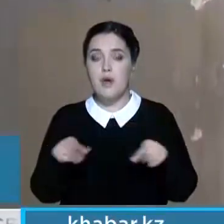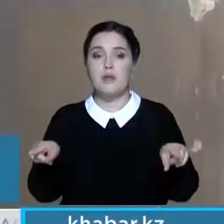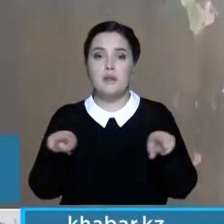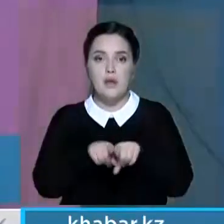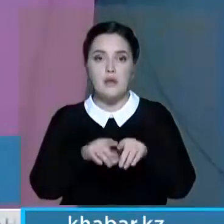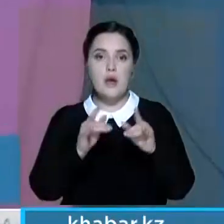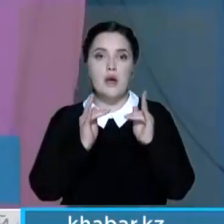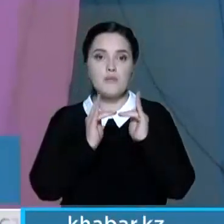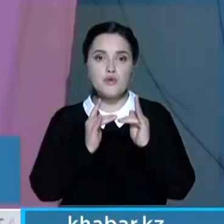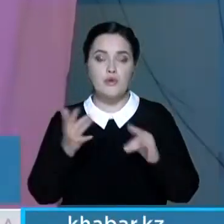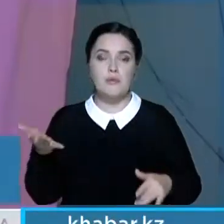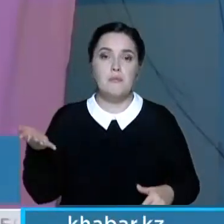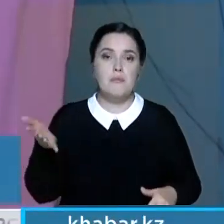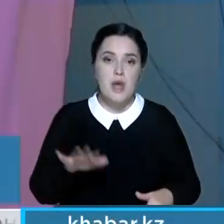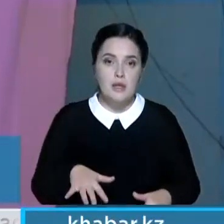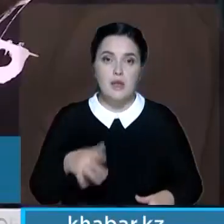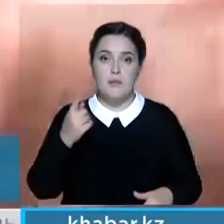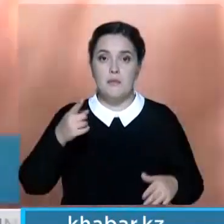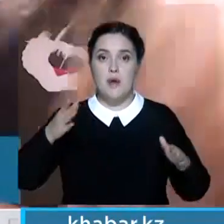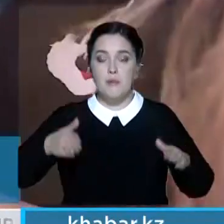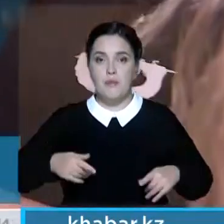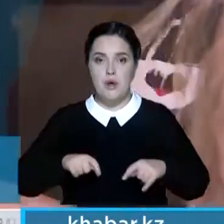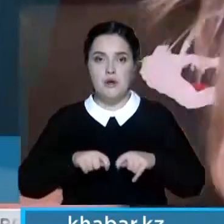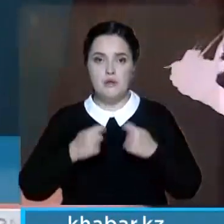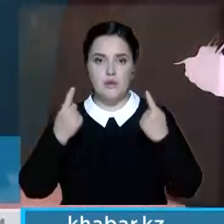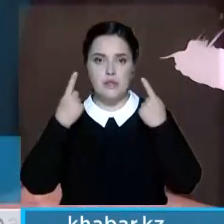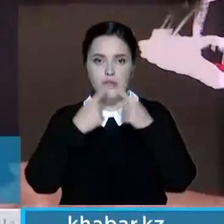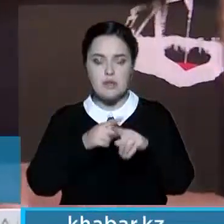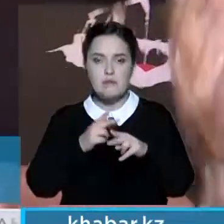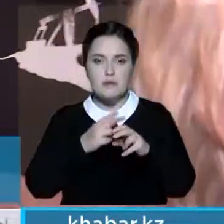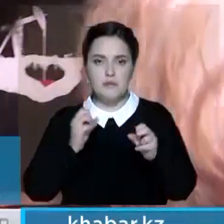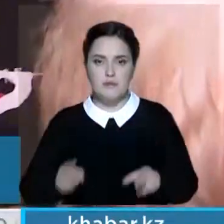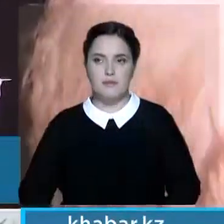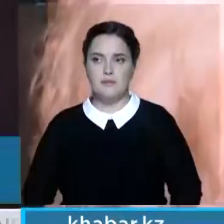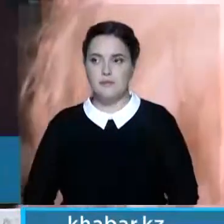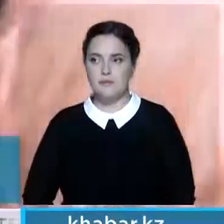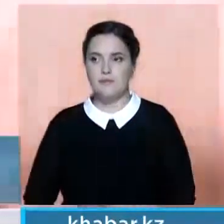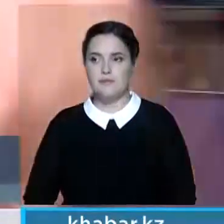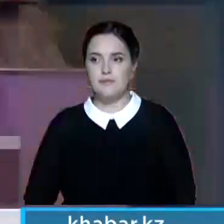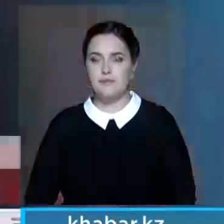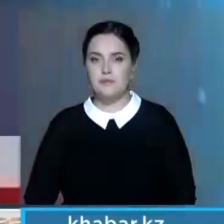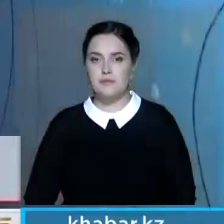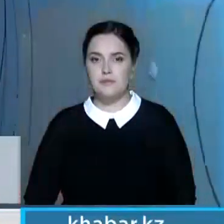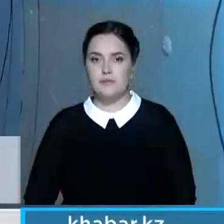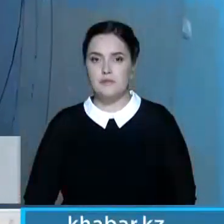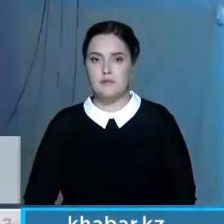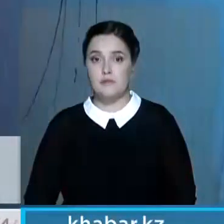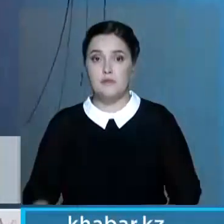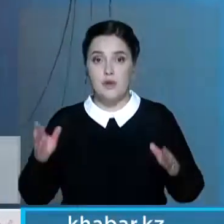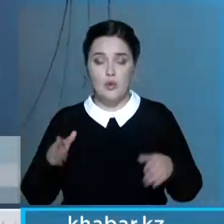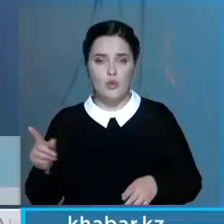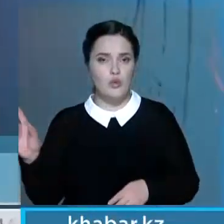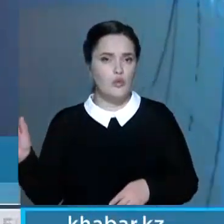общежитий в этом районе 5. И в первом же подъезде нарушение техники безопасности. Вот такие посторонние вещи надо с коридора убрать.